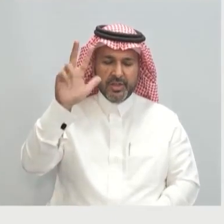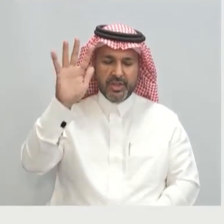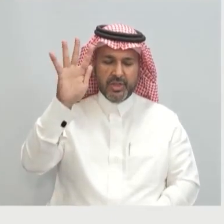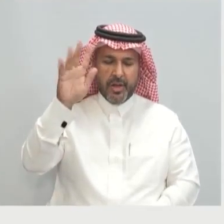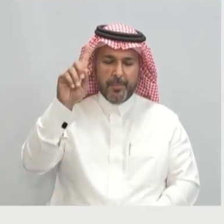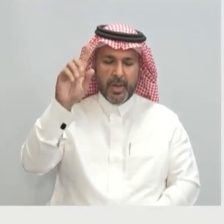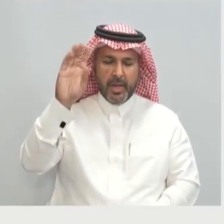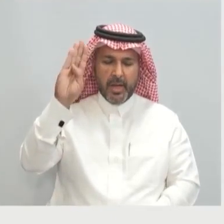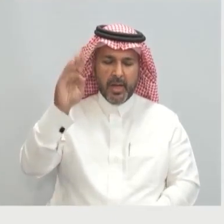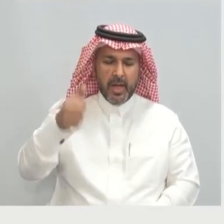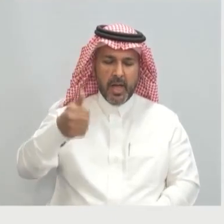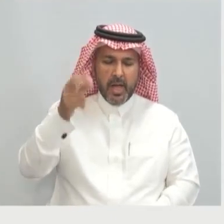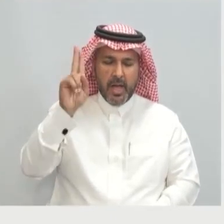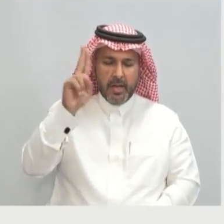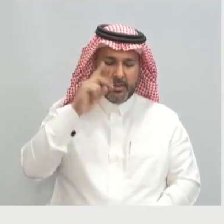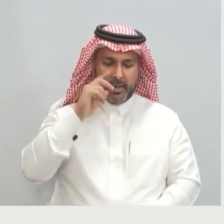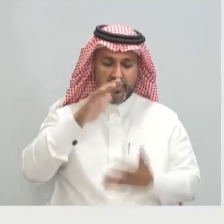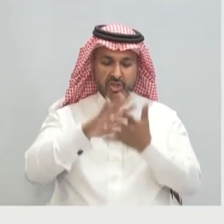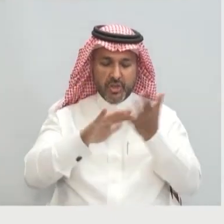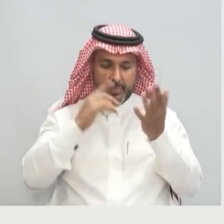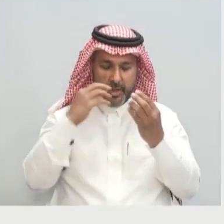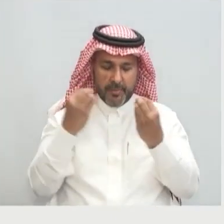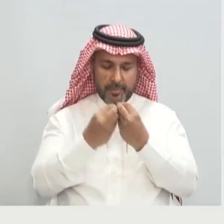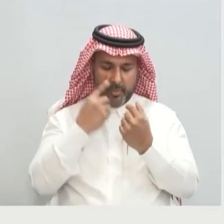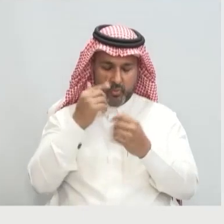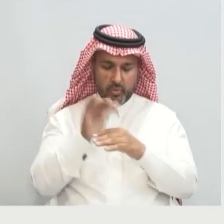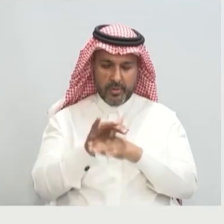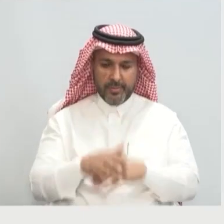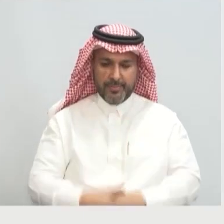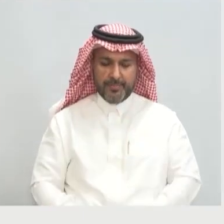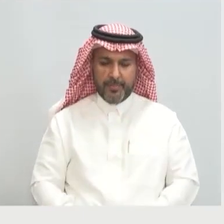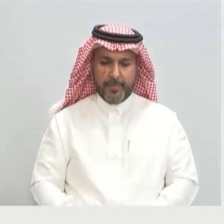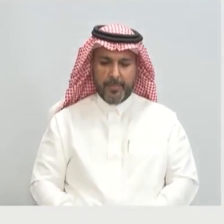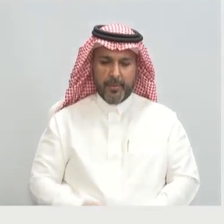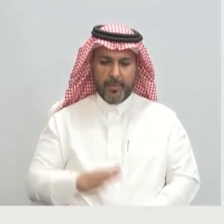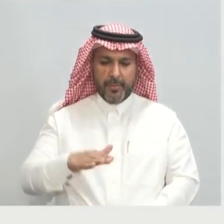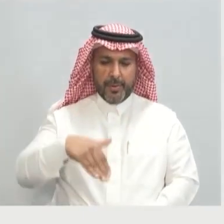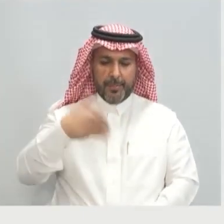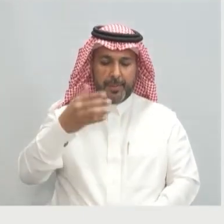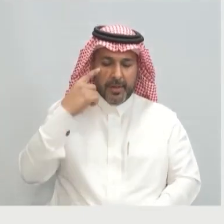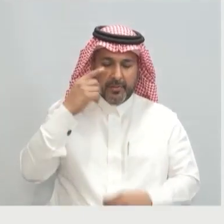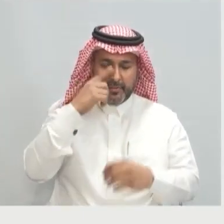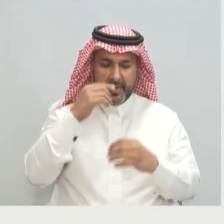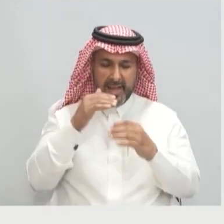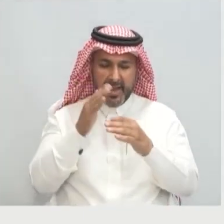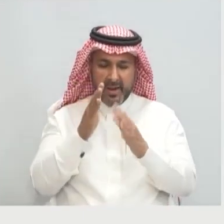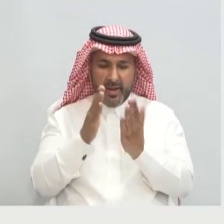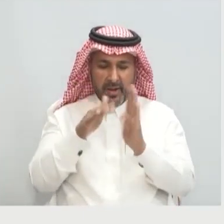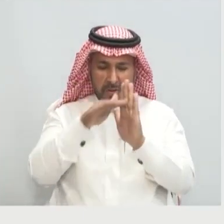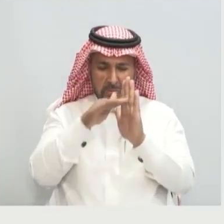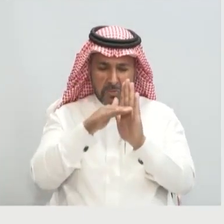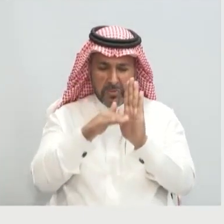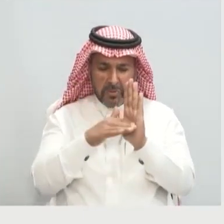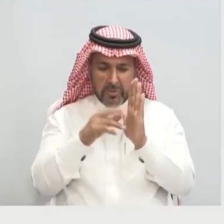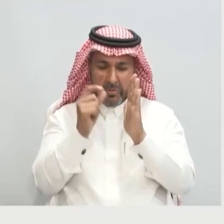المنظمه قنوات التواصل الشخصيه ماذا نقصد بها هي القنوات الموجوده خارج القنوات التنظيميه الرسميه